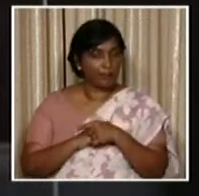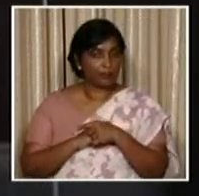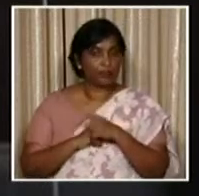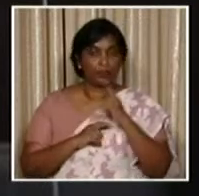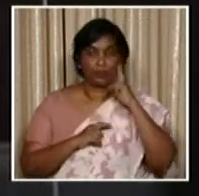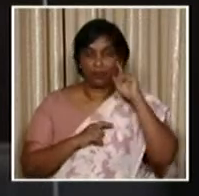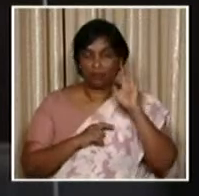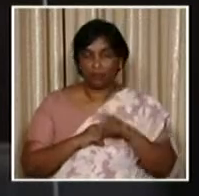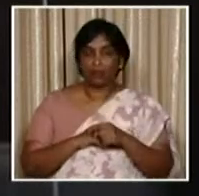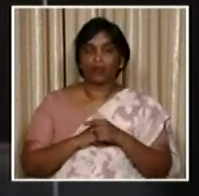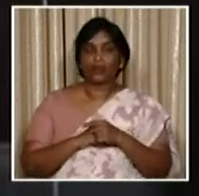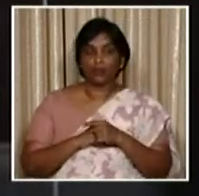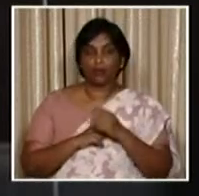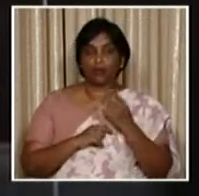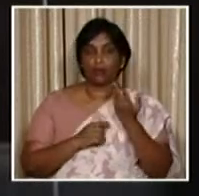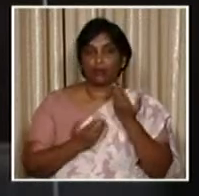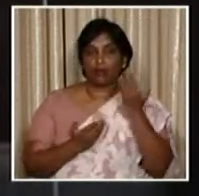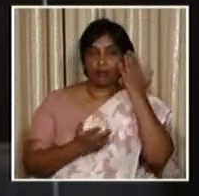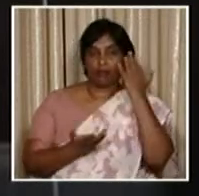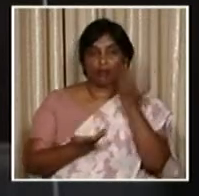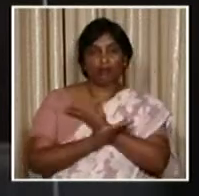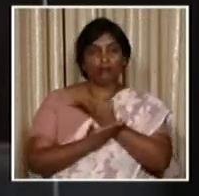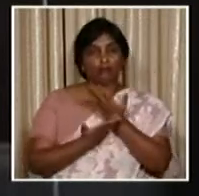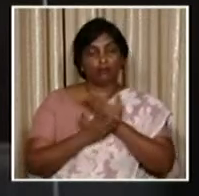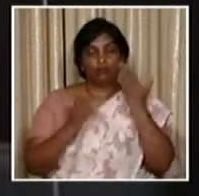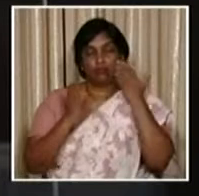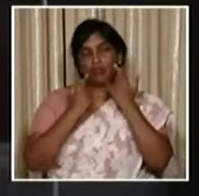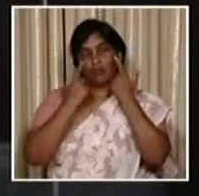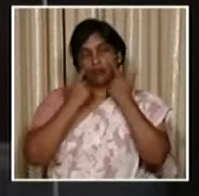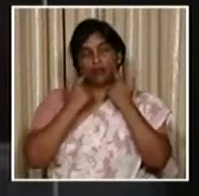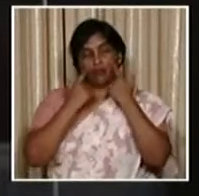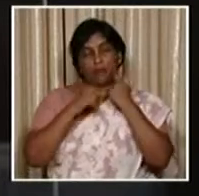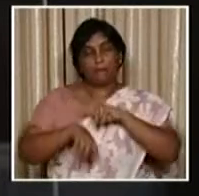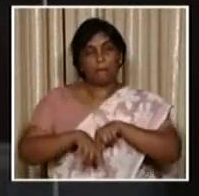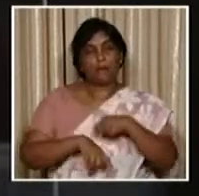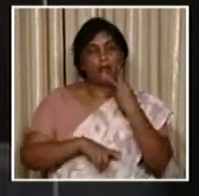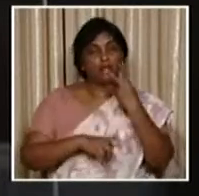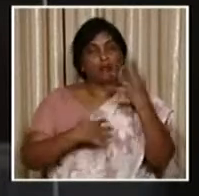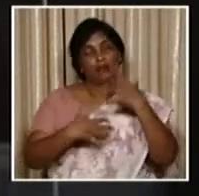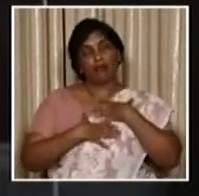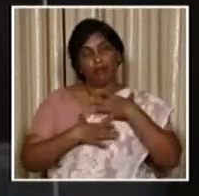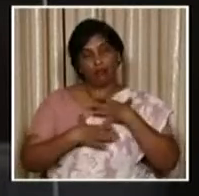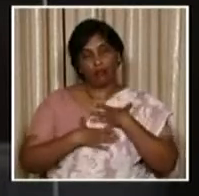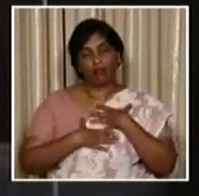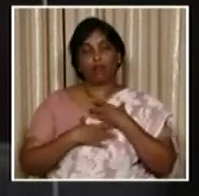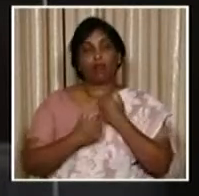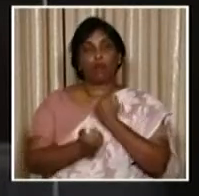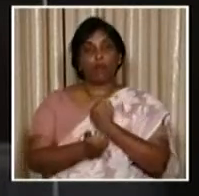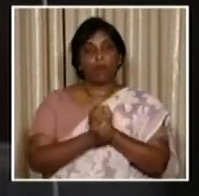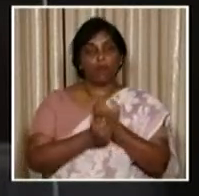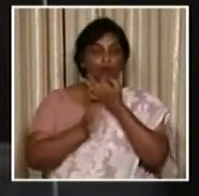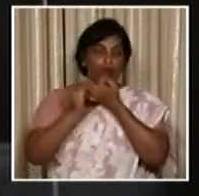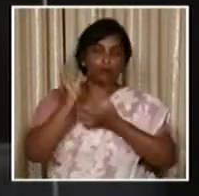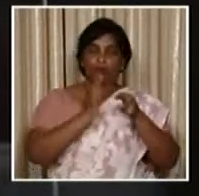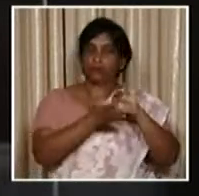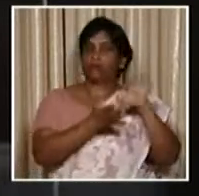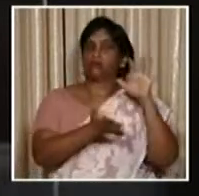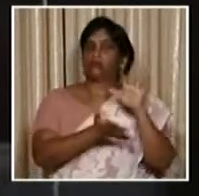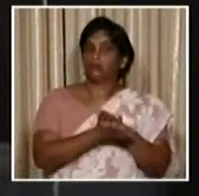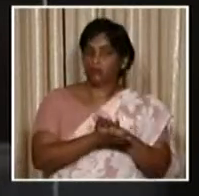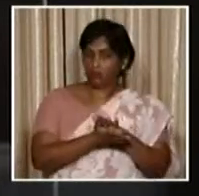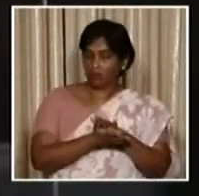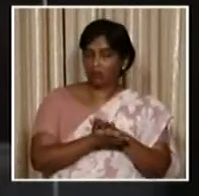ayat, kamu ke kriya marga kena, anda pendek aku mat family kerla, milik polisi itu ya, warta bar di